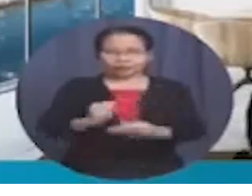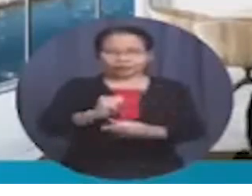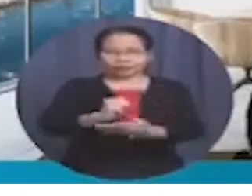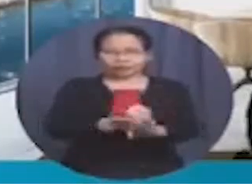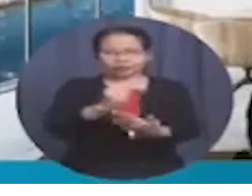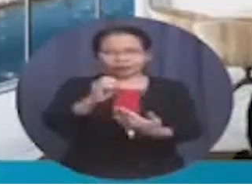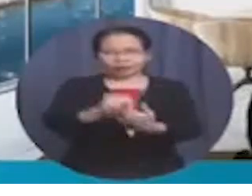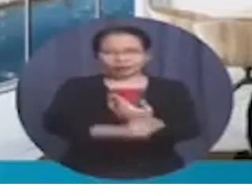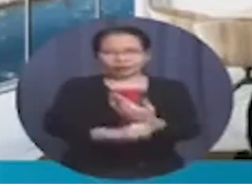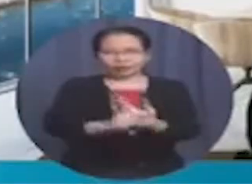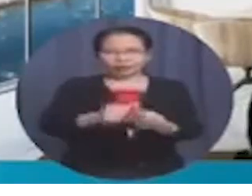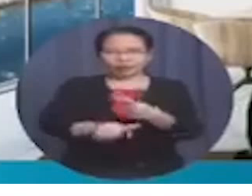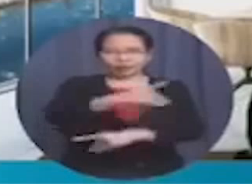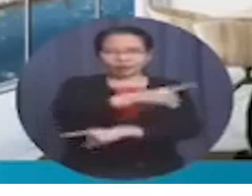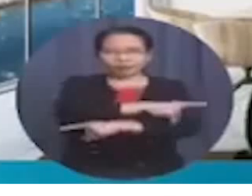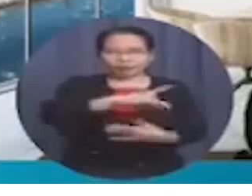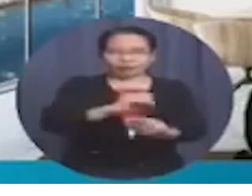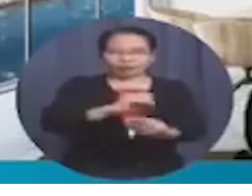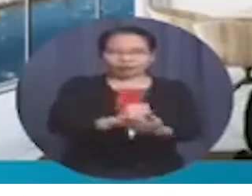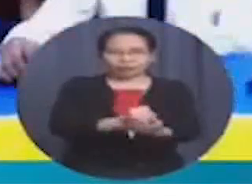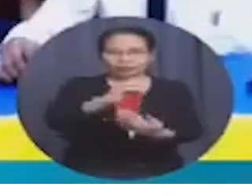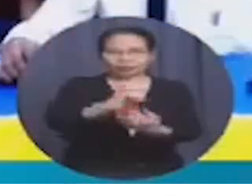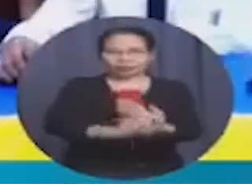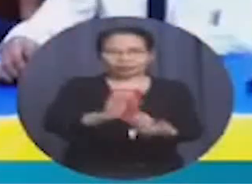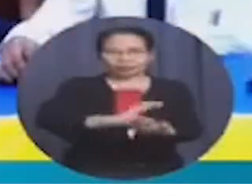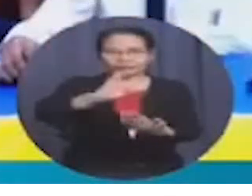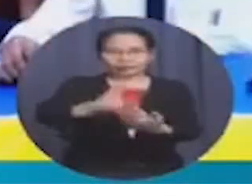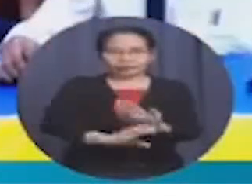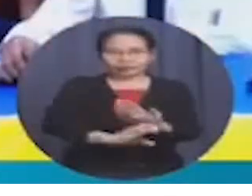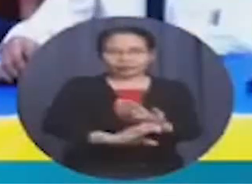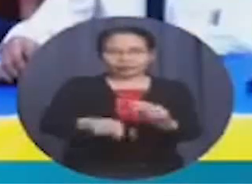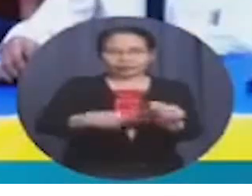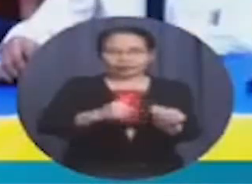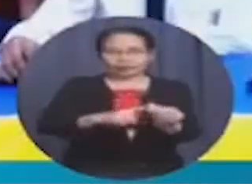September or the first days of October sa kalendaryo natin.